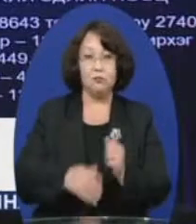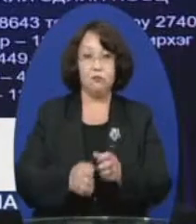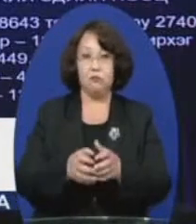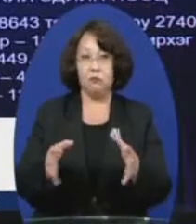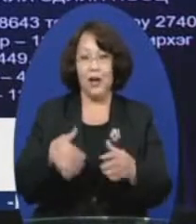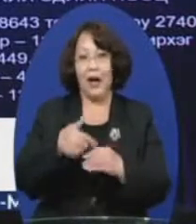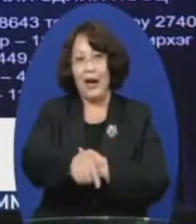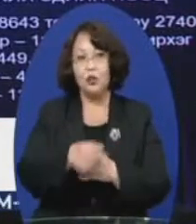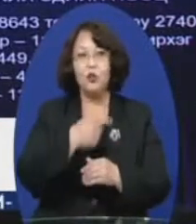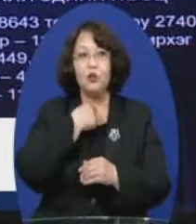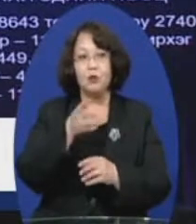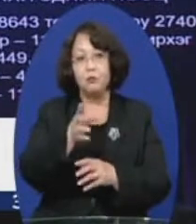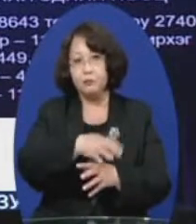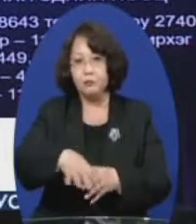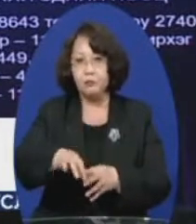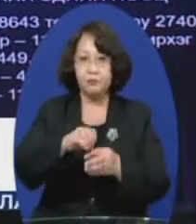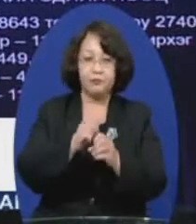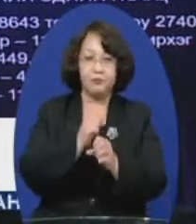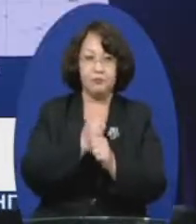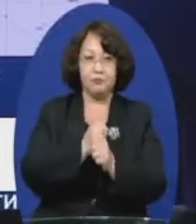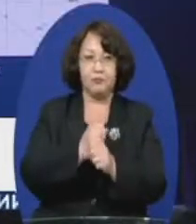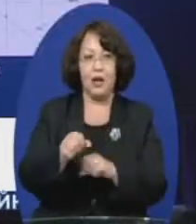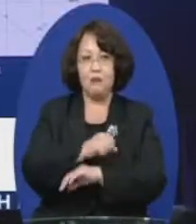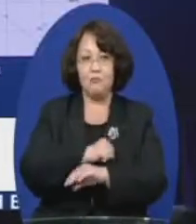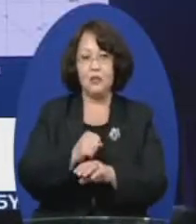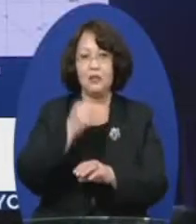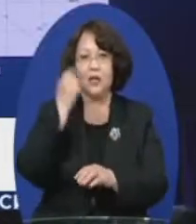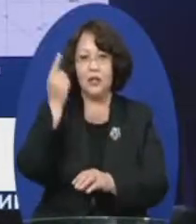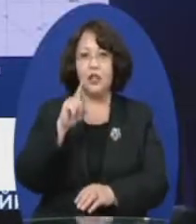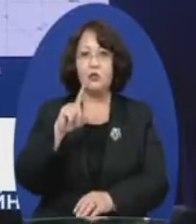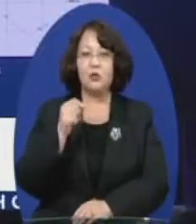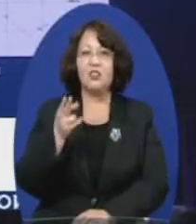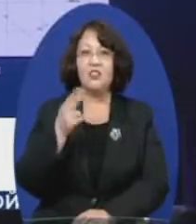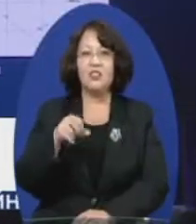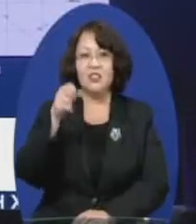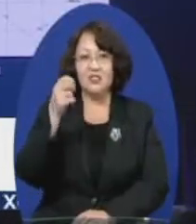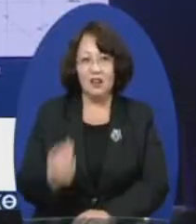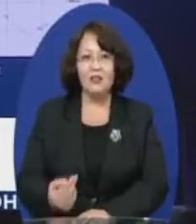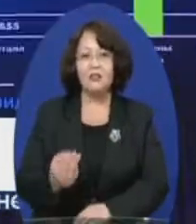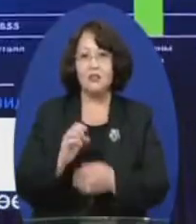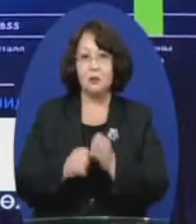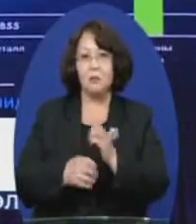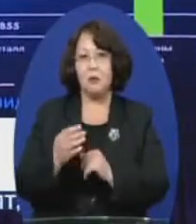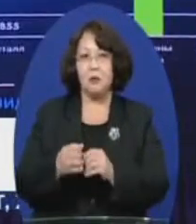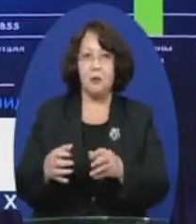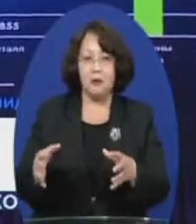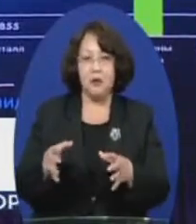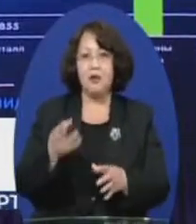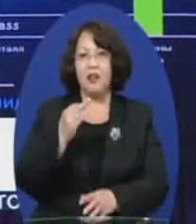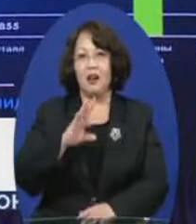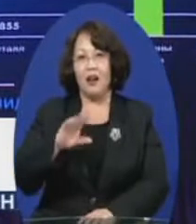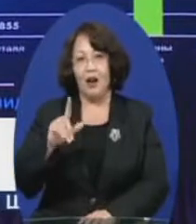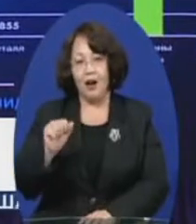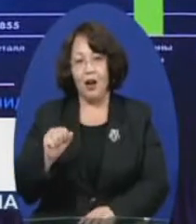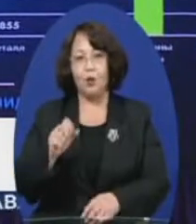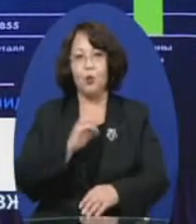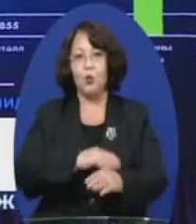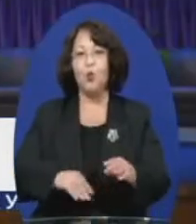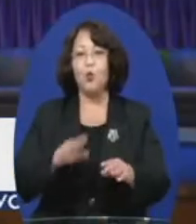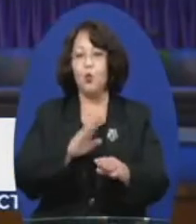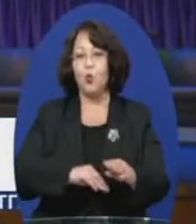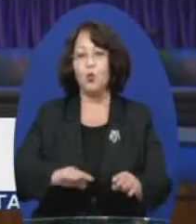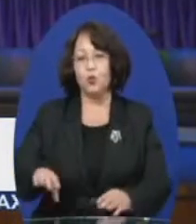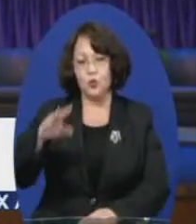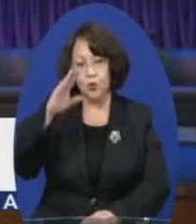гадна шугам сүлжээ, 2 дугаар хилхээний үргэлтгэл, аймгийн цахилгаан эрчим хүчний дэд станцын үргэлтгэлийг барих, түнжлэн дарга анх хүүхдийн туслан